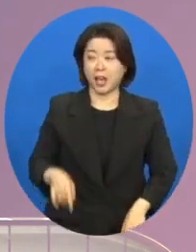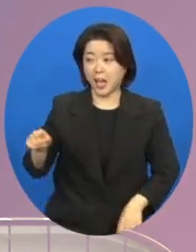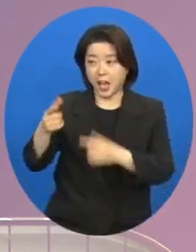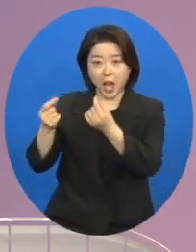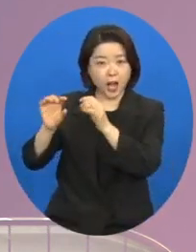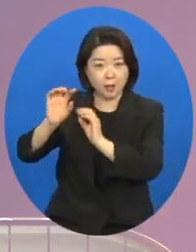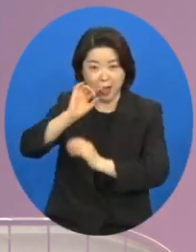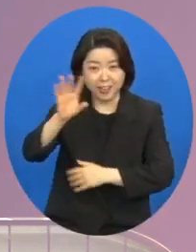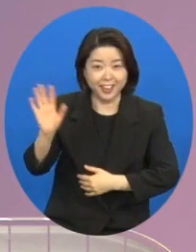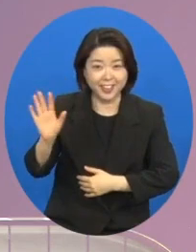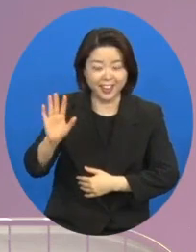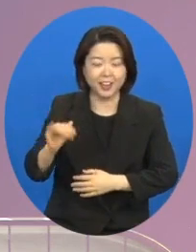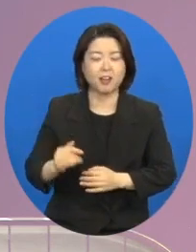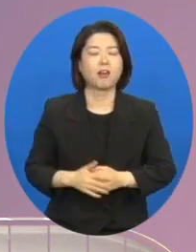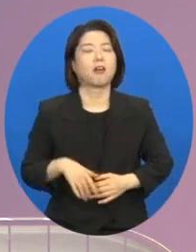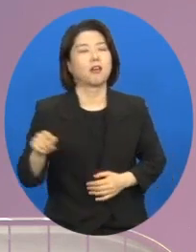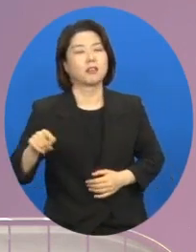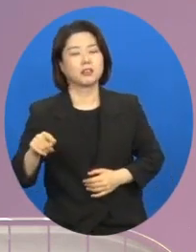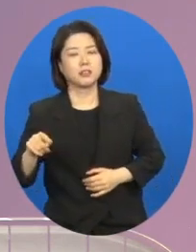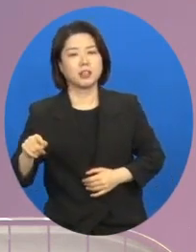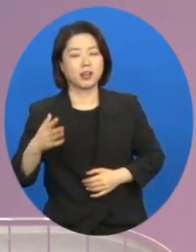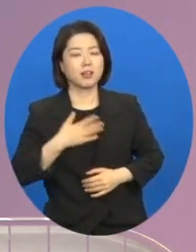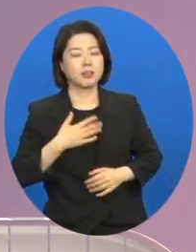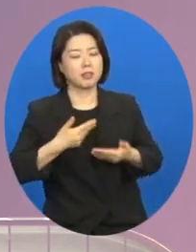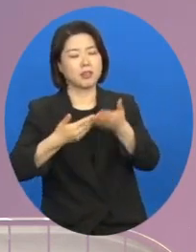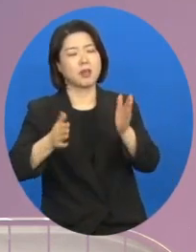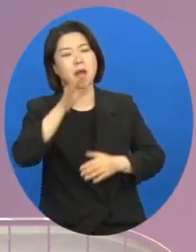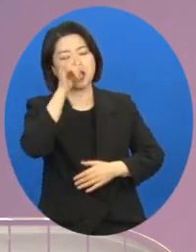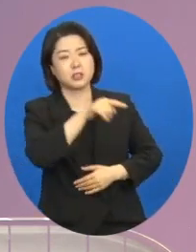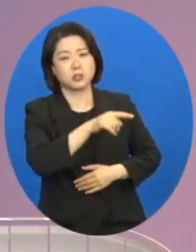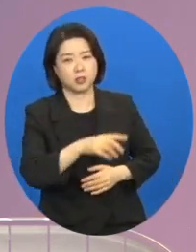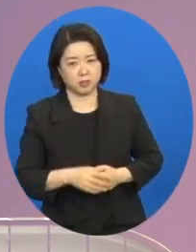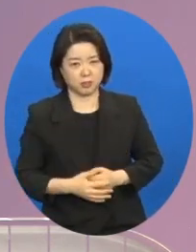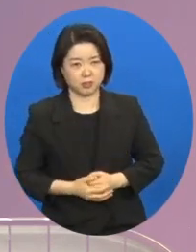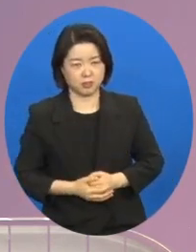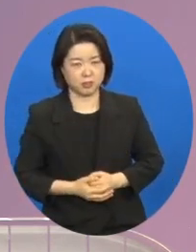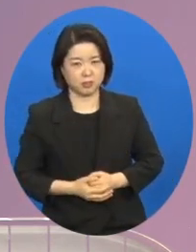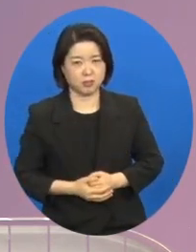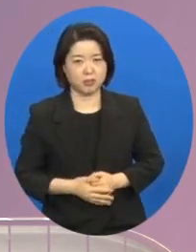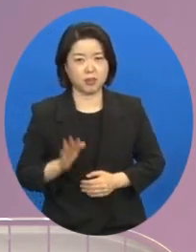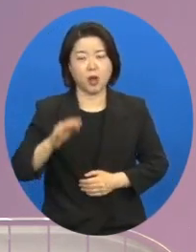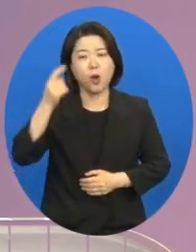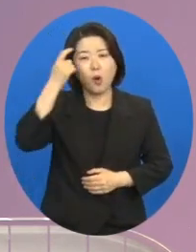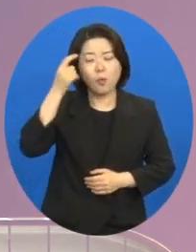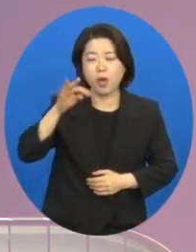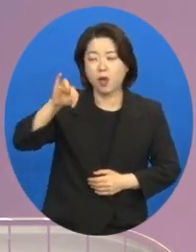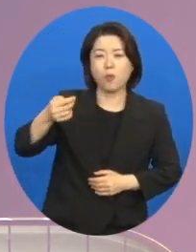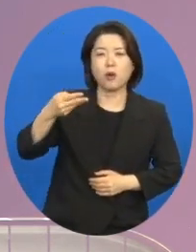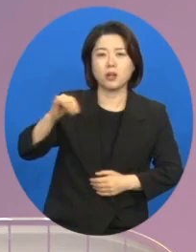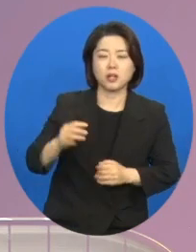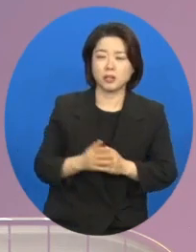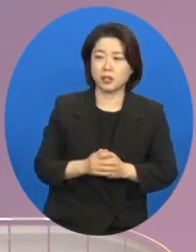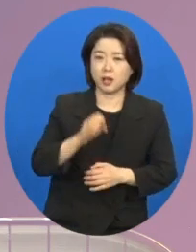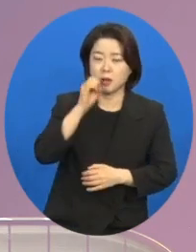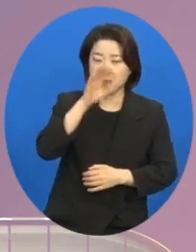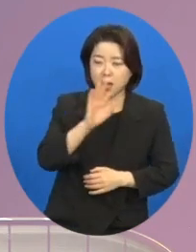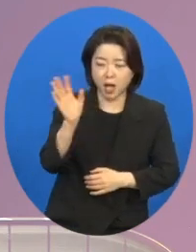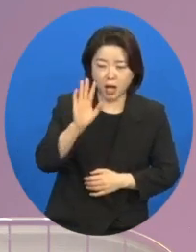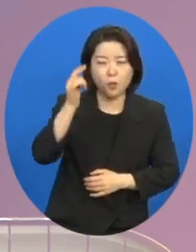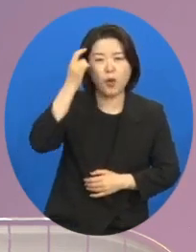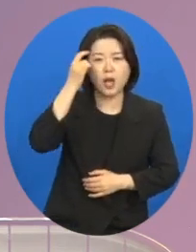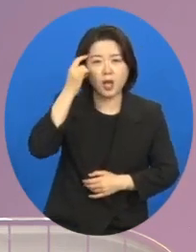되는데. 내 방이 있다는 거예요. 근데 왜 원리가 아까 대사를 안 했는지